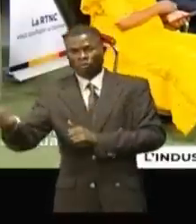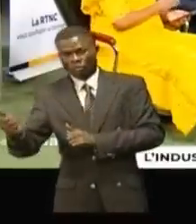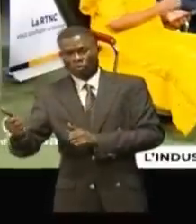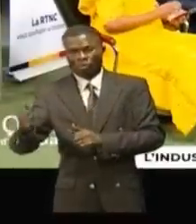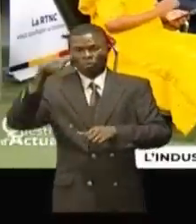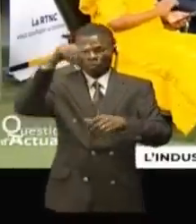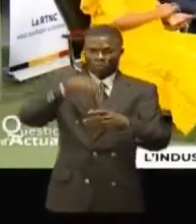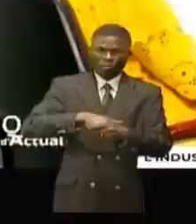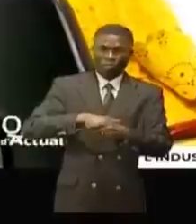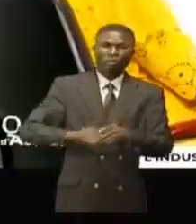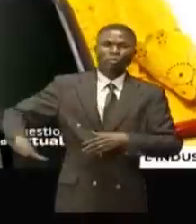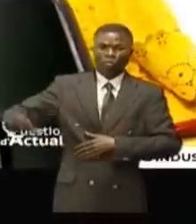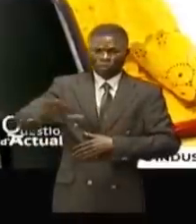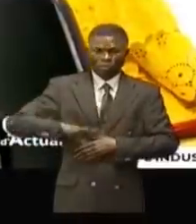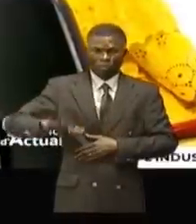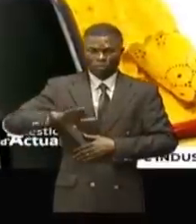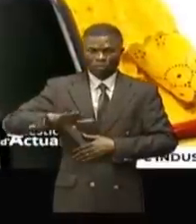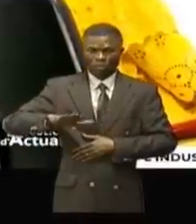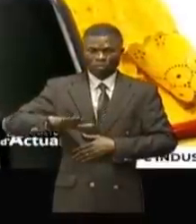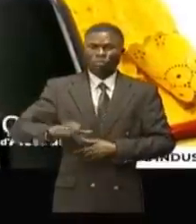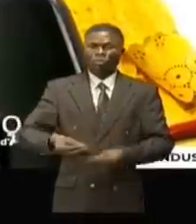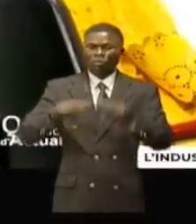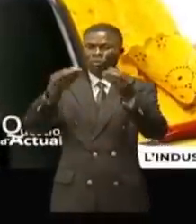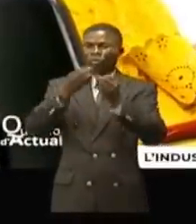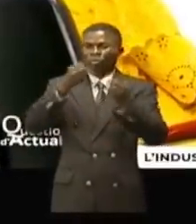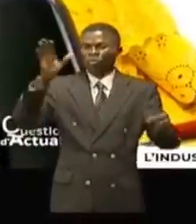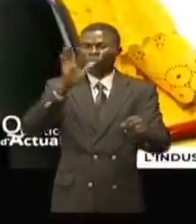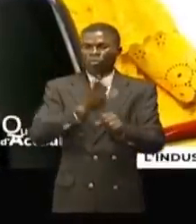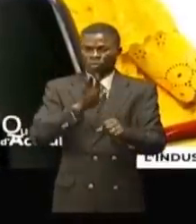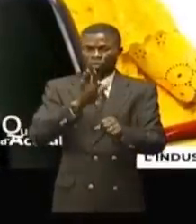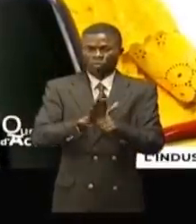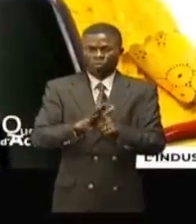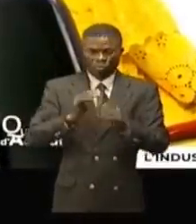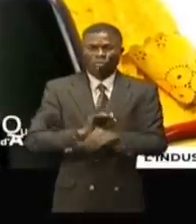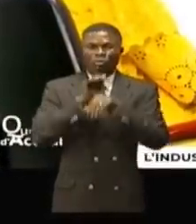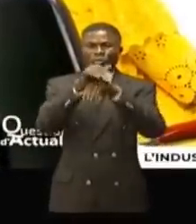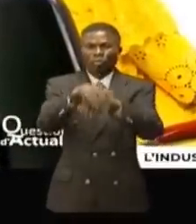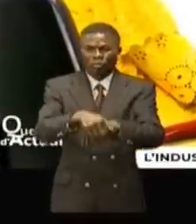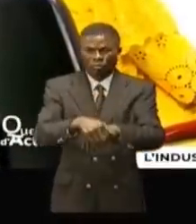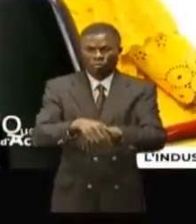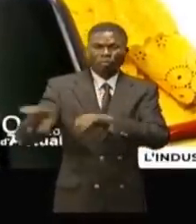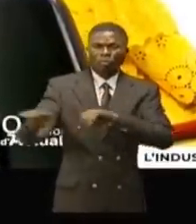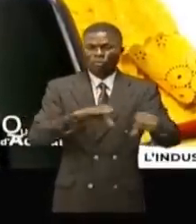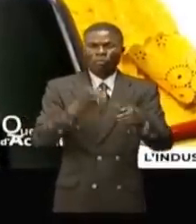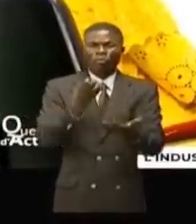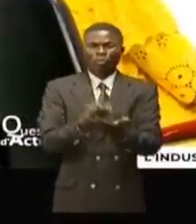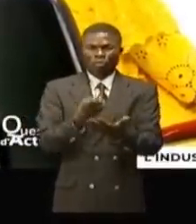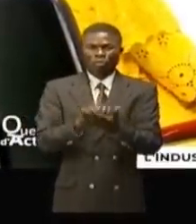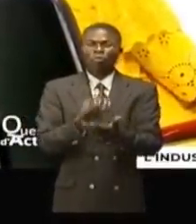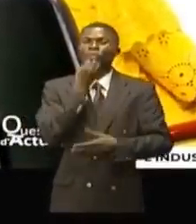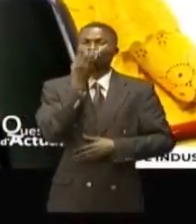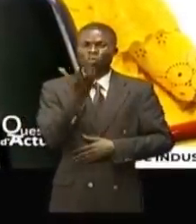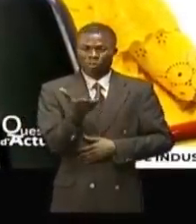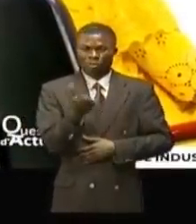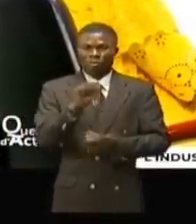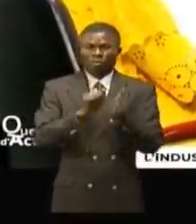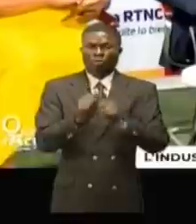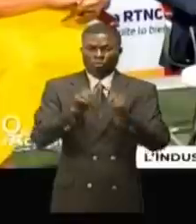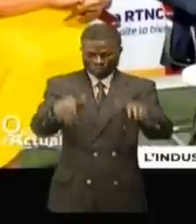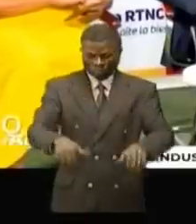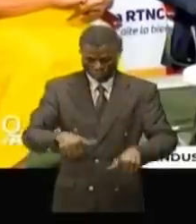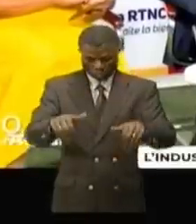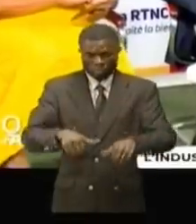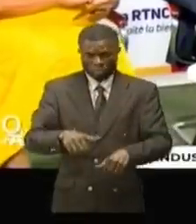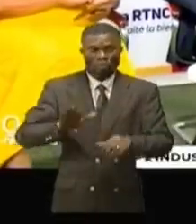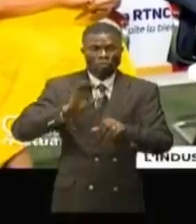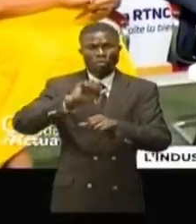sein d'un pays qui porte un potentiel énorme pour contribuer à l'action économique. Prenons par exemple les secteurs agricoles.